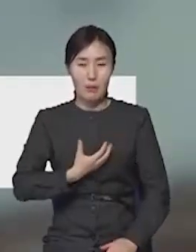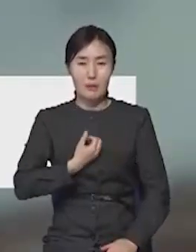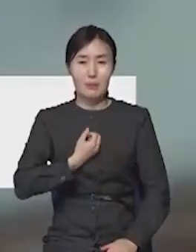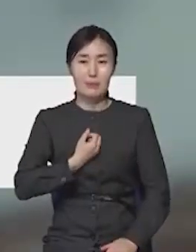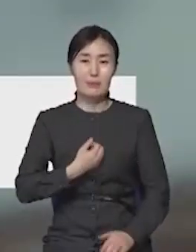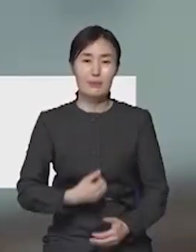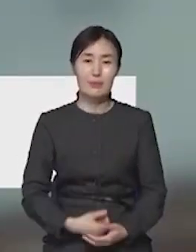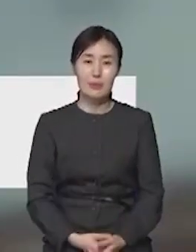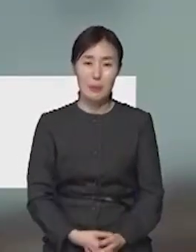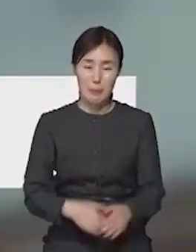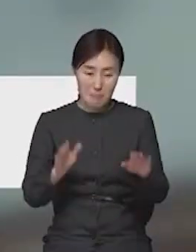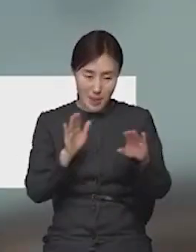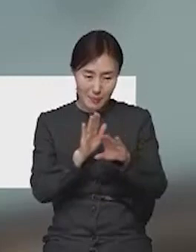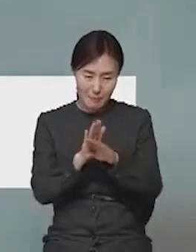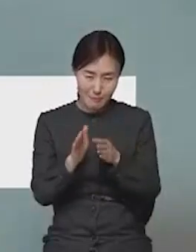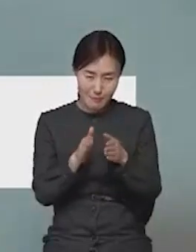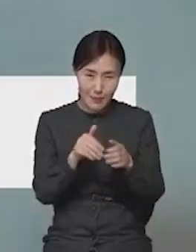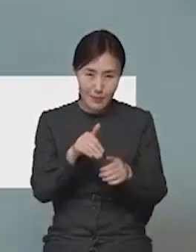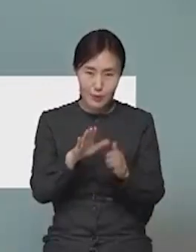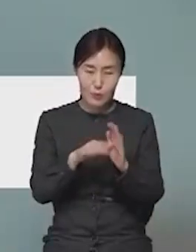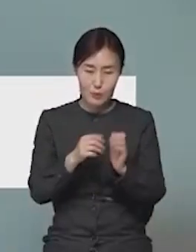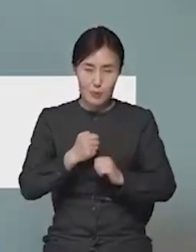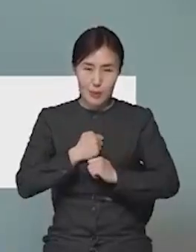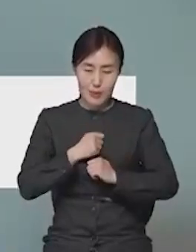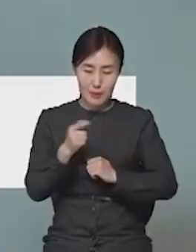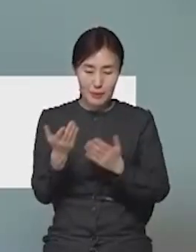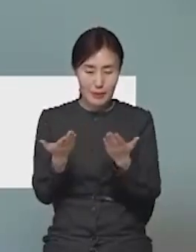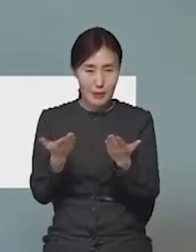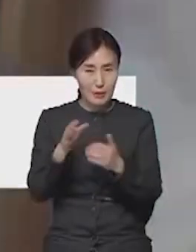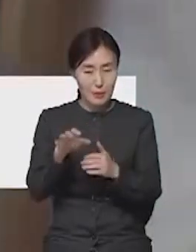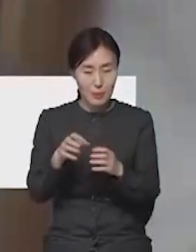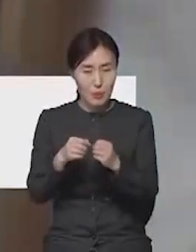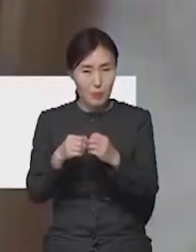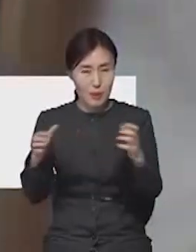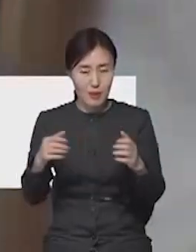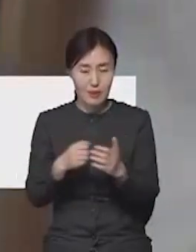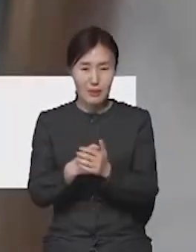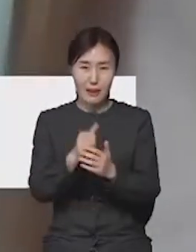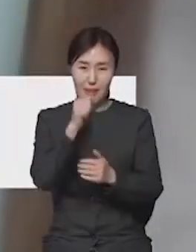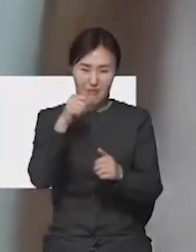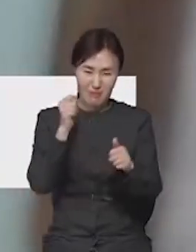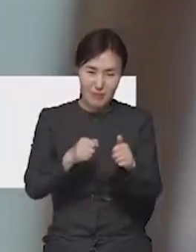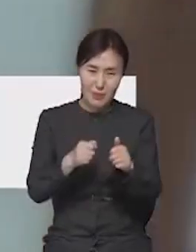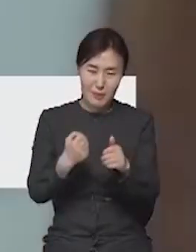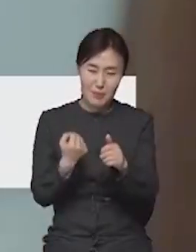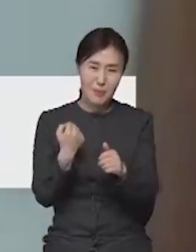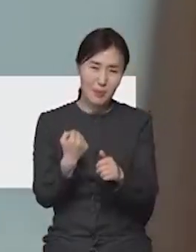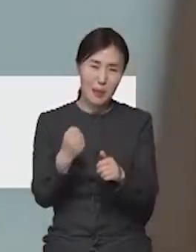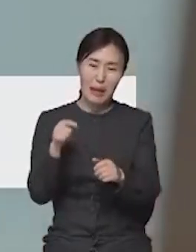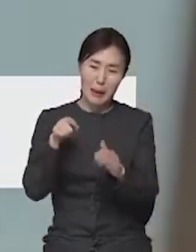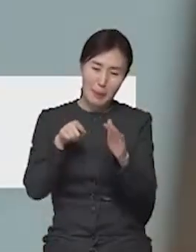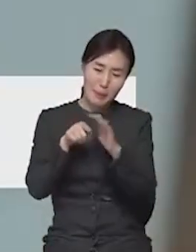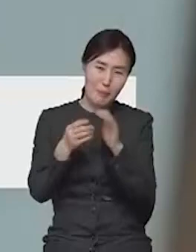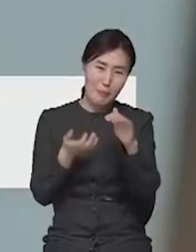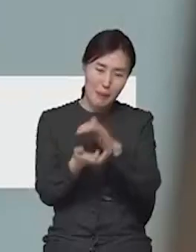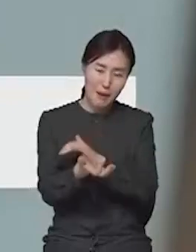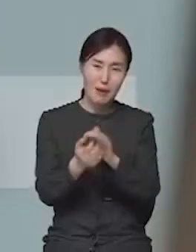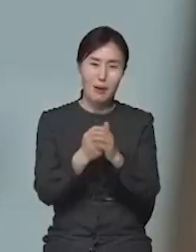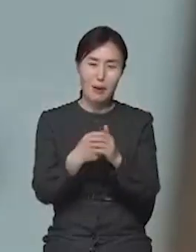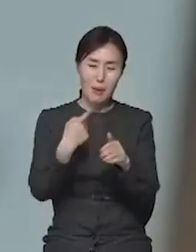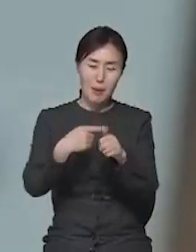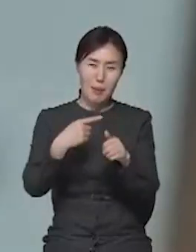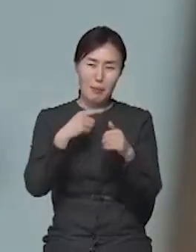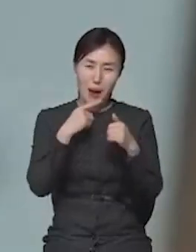놀랐습니다 밤길 조심해라 영업장을 폭파하겠다 둔기를 들고 쳐들어간다 등의 폭언과 욕설이